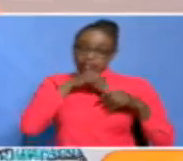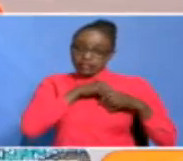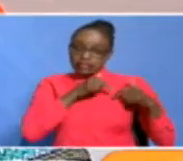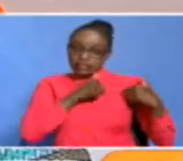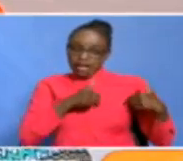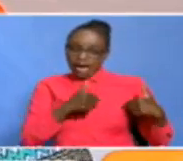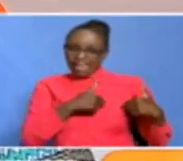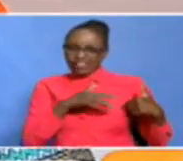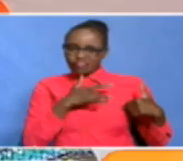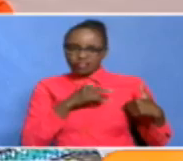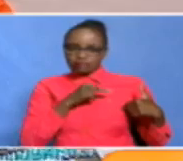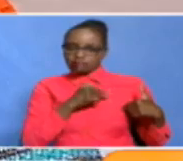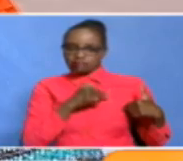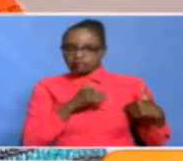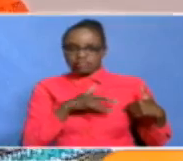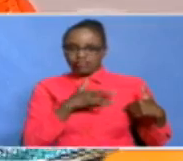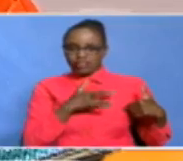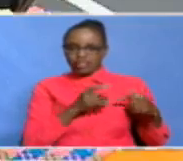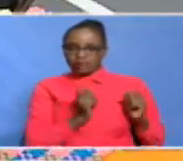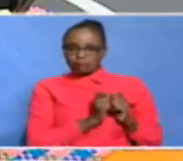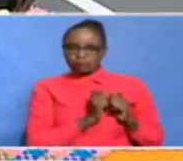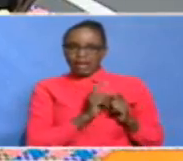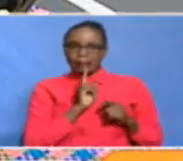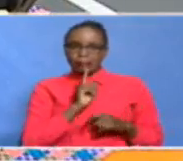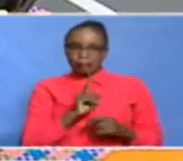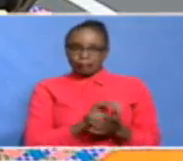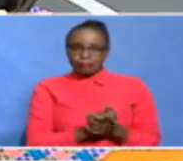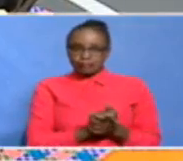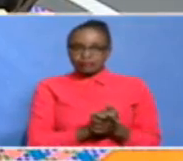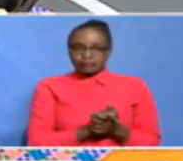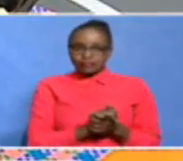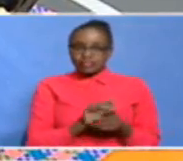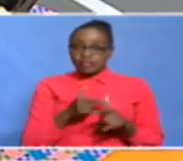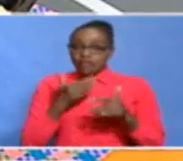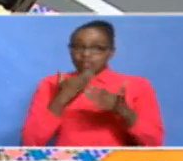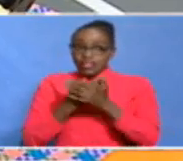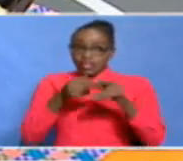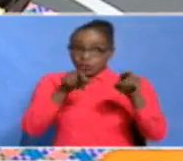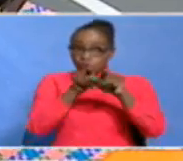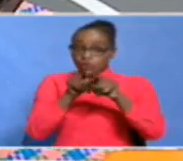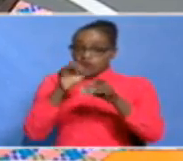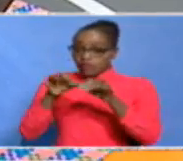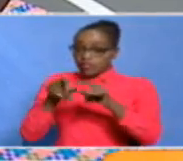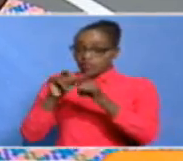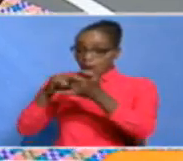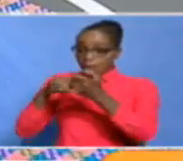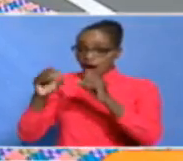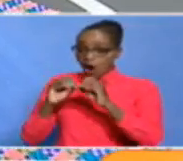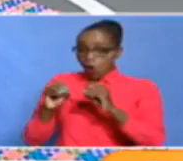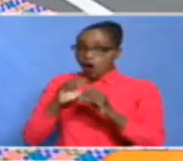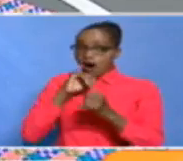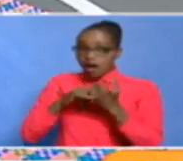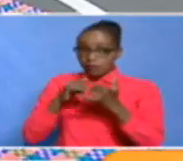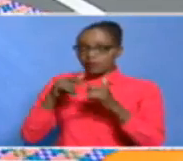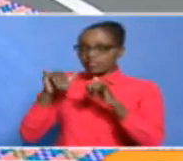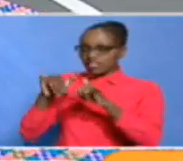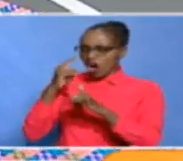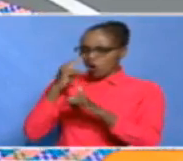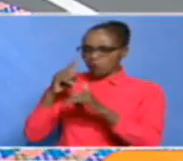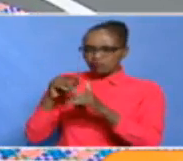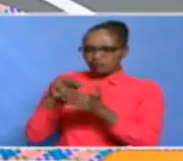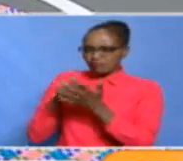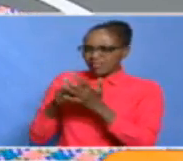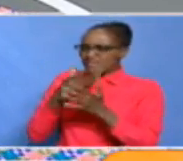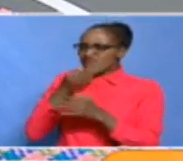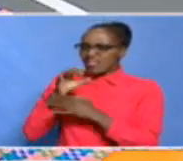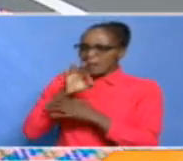yake anahisi machungu kwa mtoto. Ni kama ashukuru pia, maneno hata kama asingeolewa na yule bwana angekuwa yuko nyumbani, sangesomeshwa na